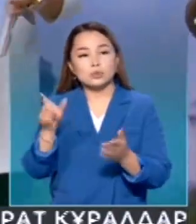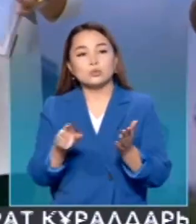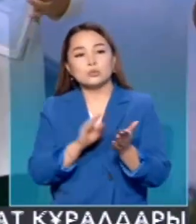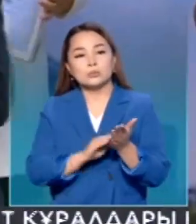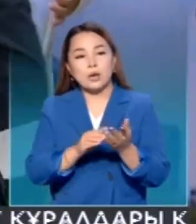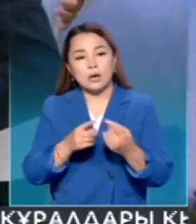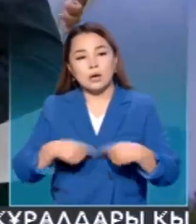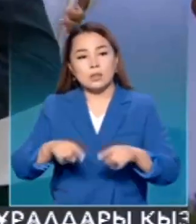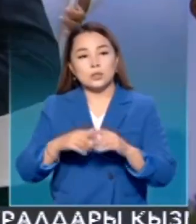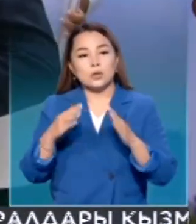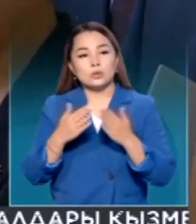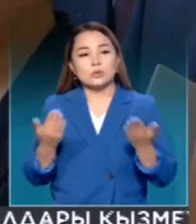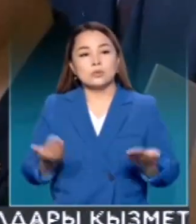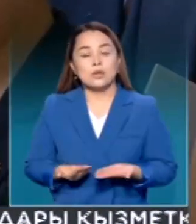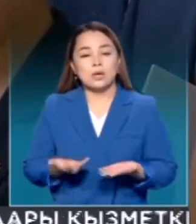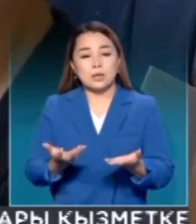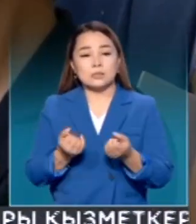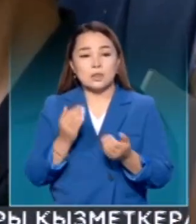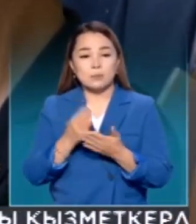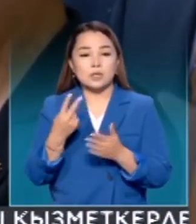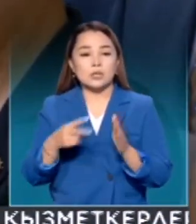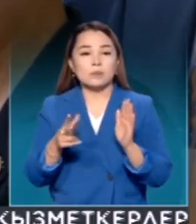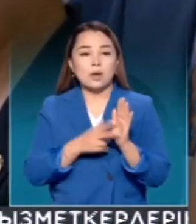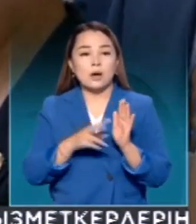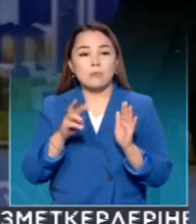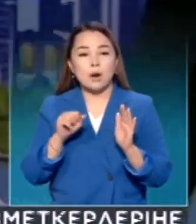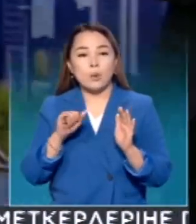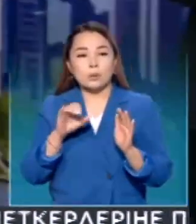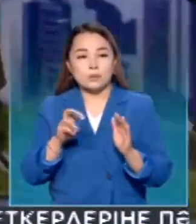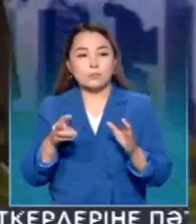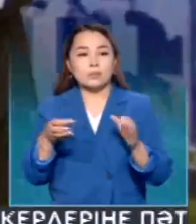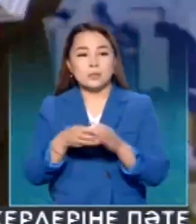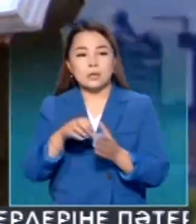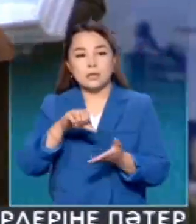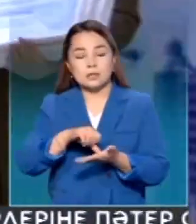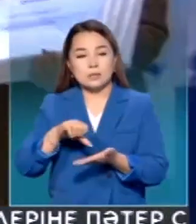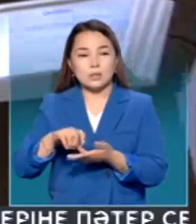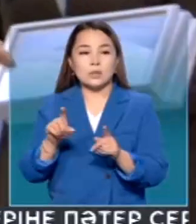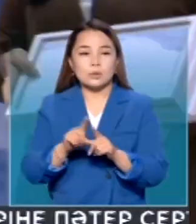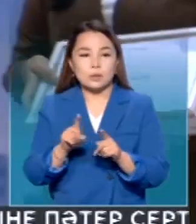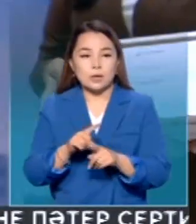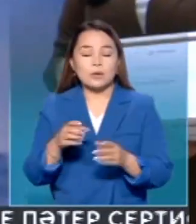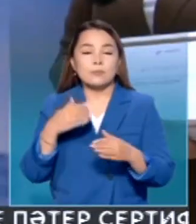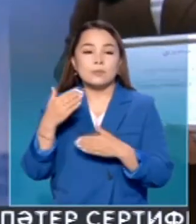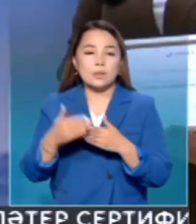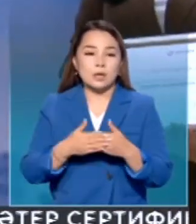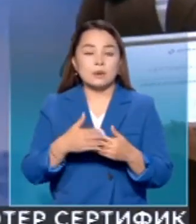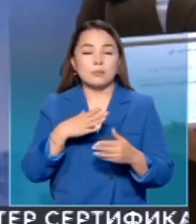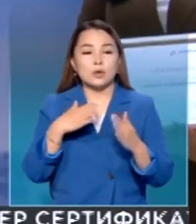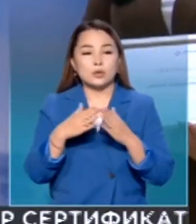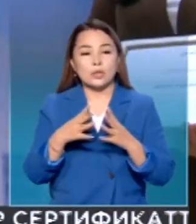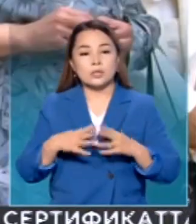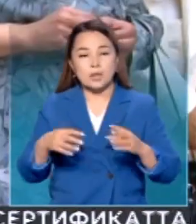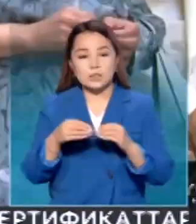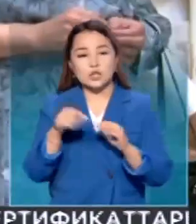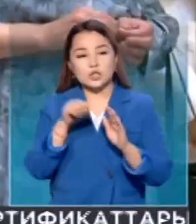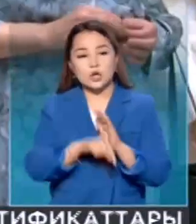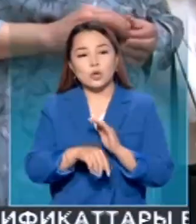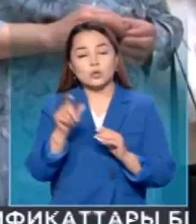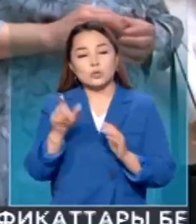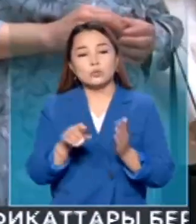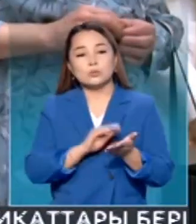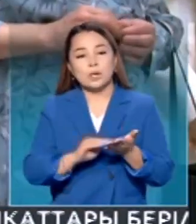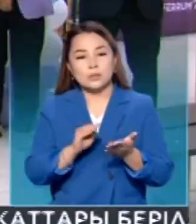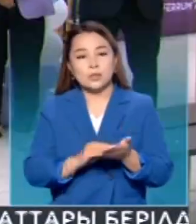журналистер қауымы баспаналы болып жатыр. 28 маусым бақ өкілдерінің кәсіби мерекесі қарсаңында үйлі болып жатқандардың ішінде